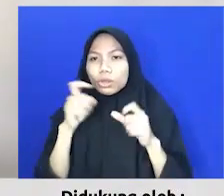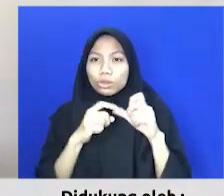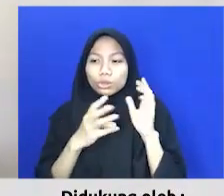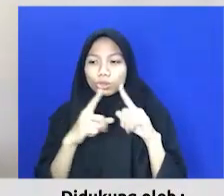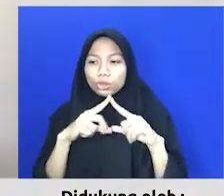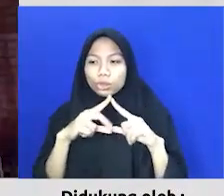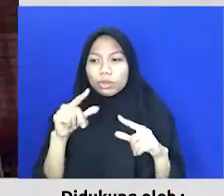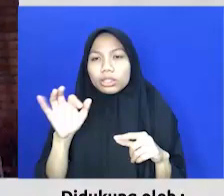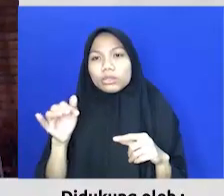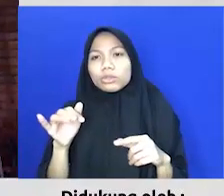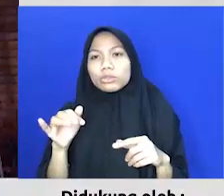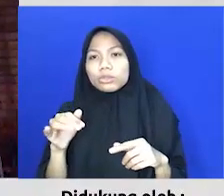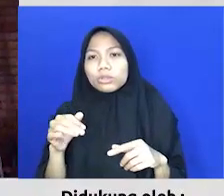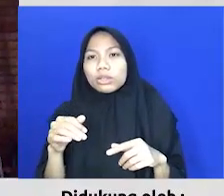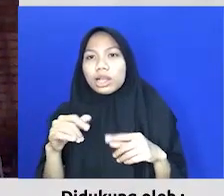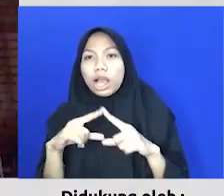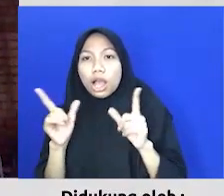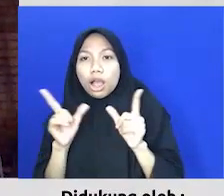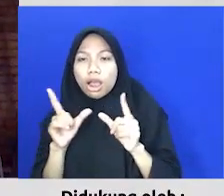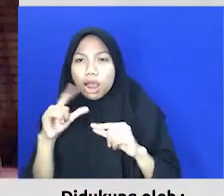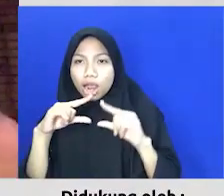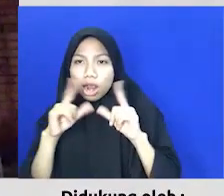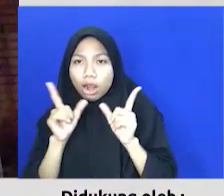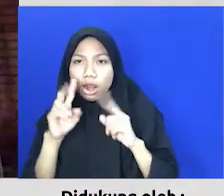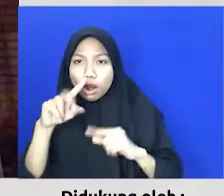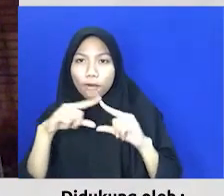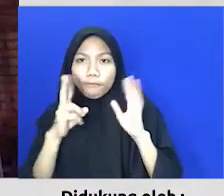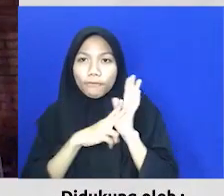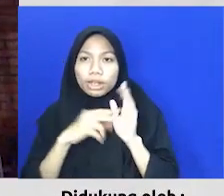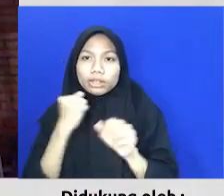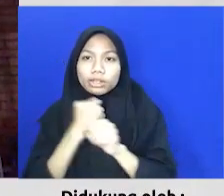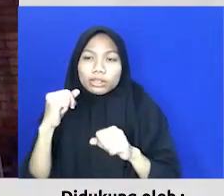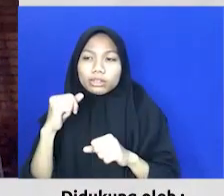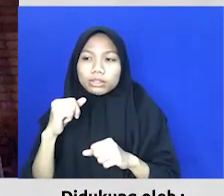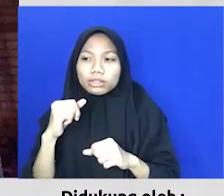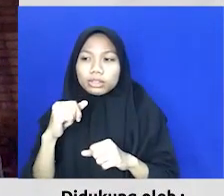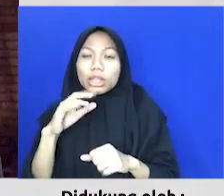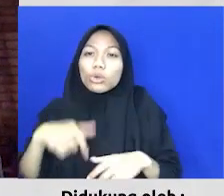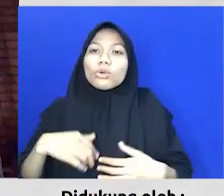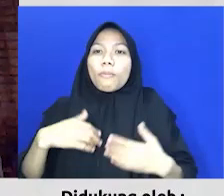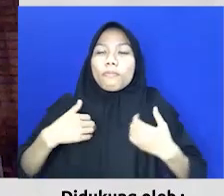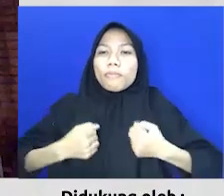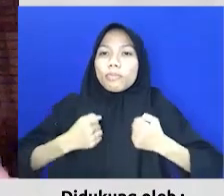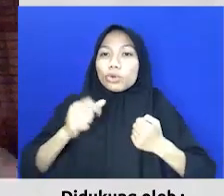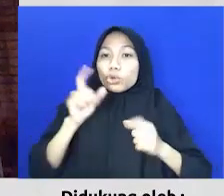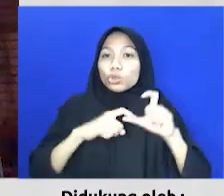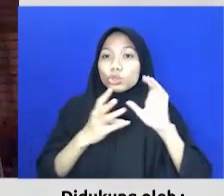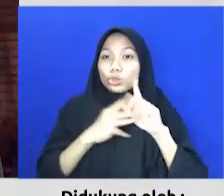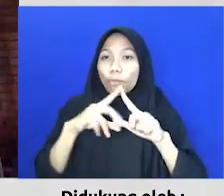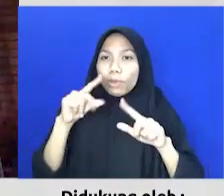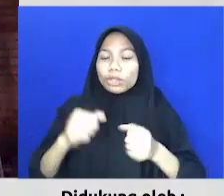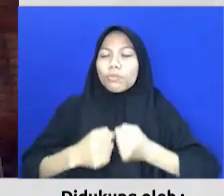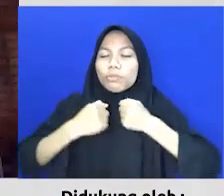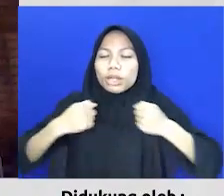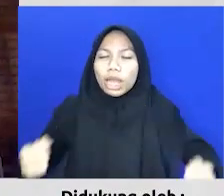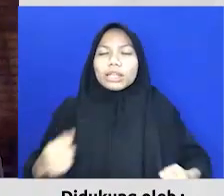kita bicara tentang aspek misalnya Perfini gitu ya, bagaimana sekelompok anak muda Usmar Ismail